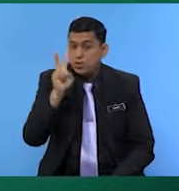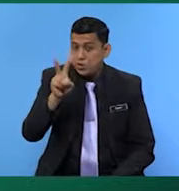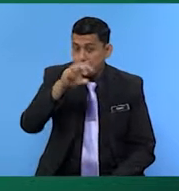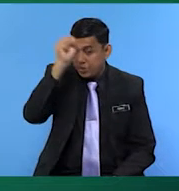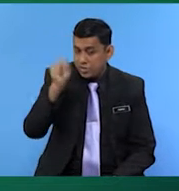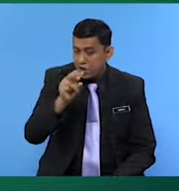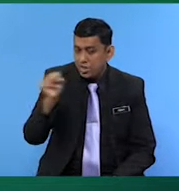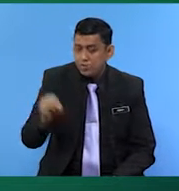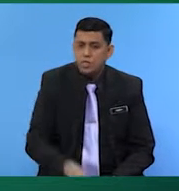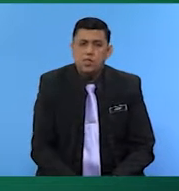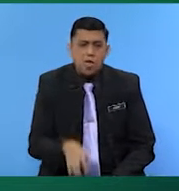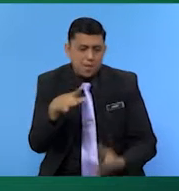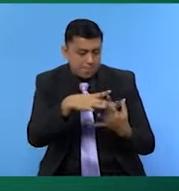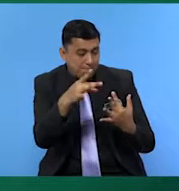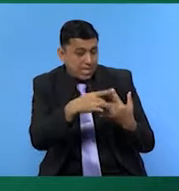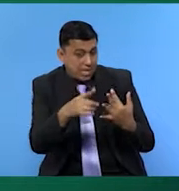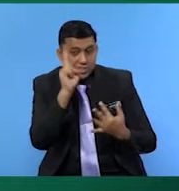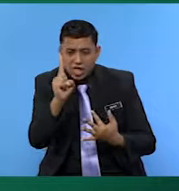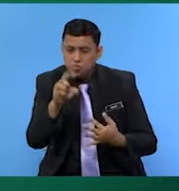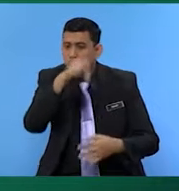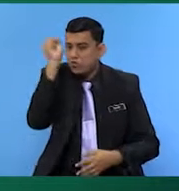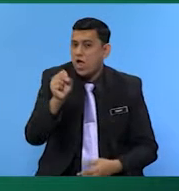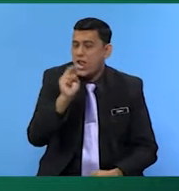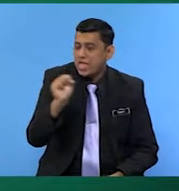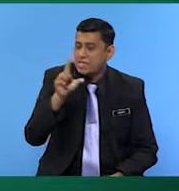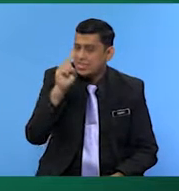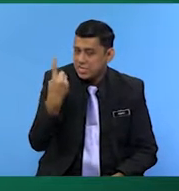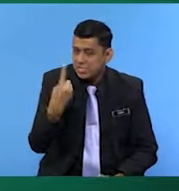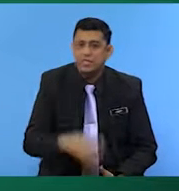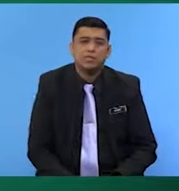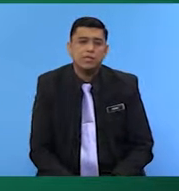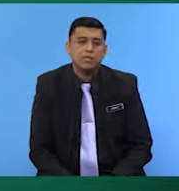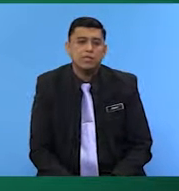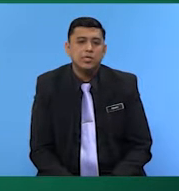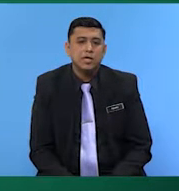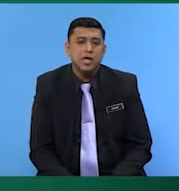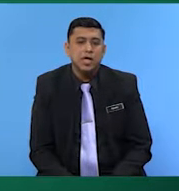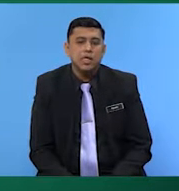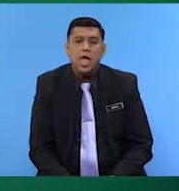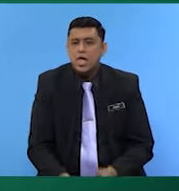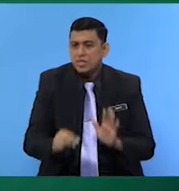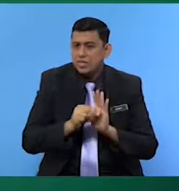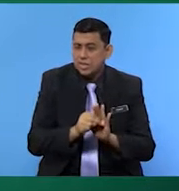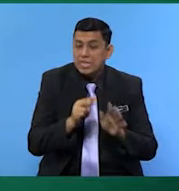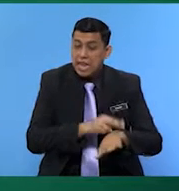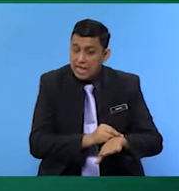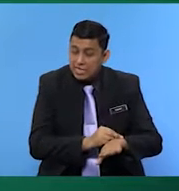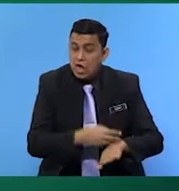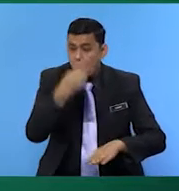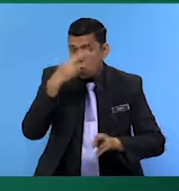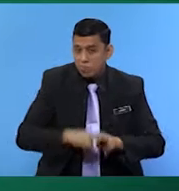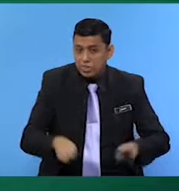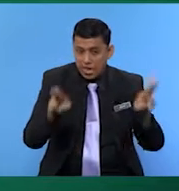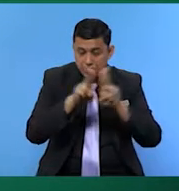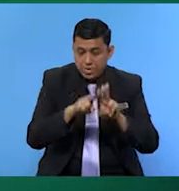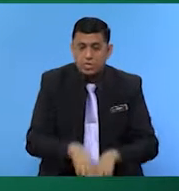dua soalan esei dan dikehendaki memilih satu soalan sahaja. Jadi penulisan esei boleh dikatakan sebagai nadi utama dalam subjek pengajian am